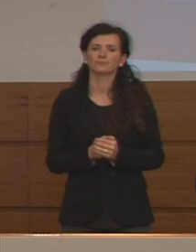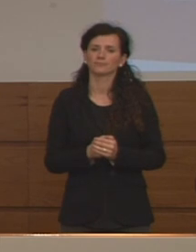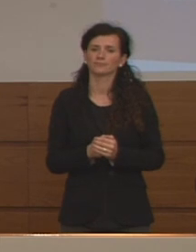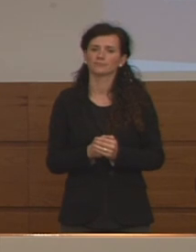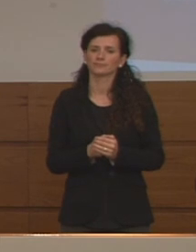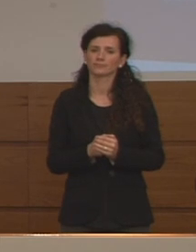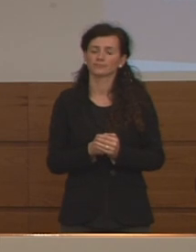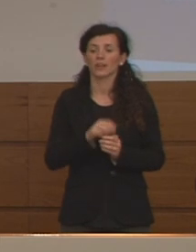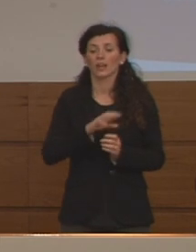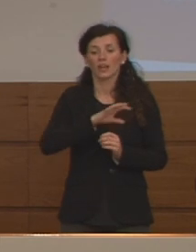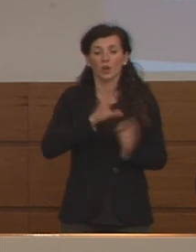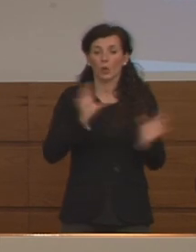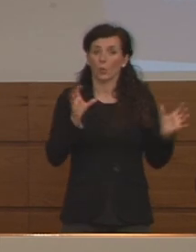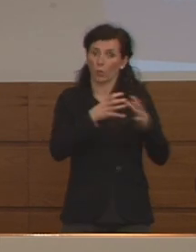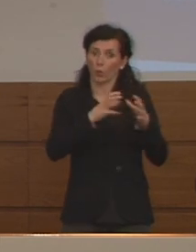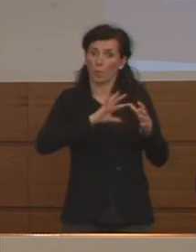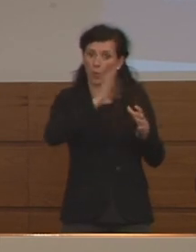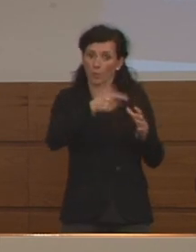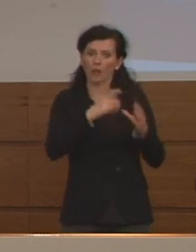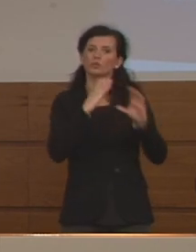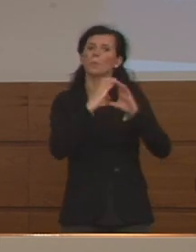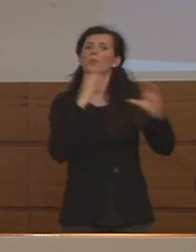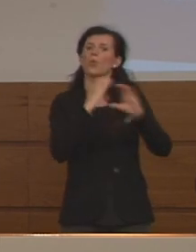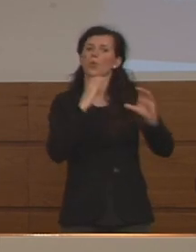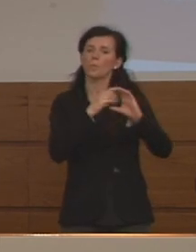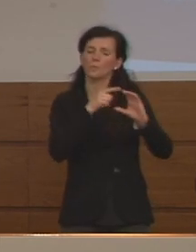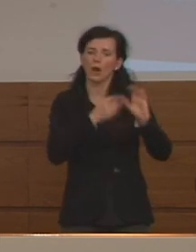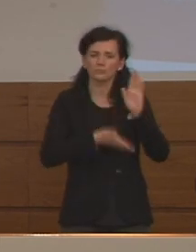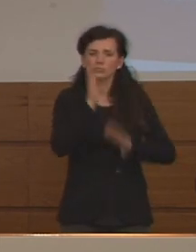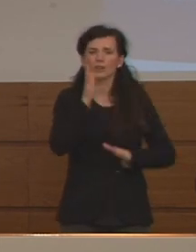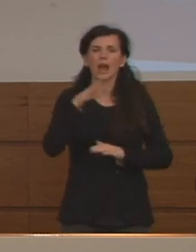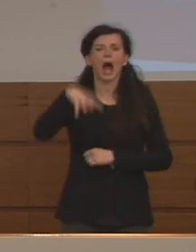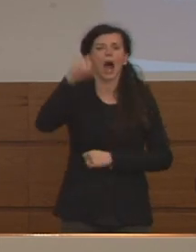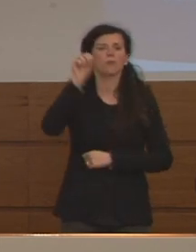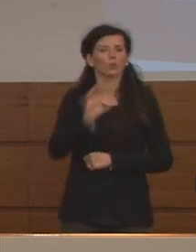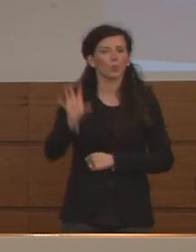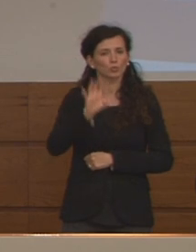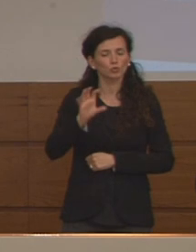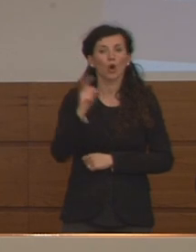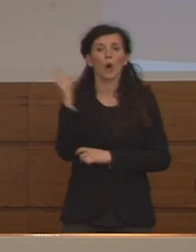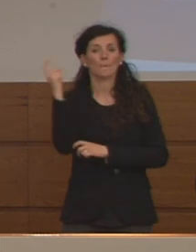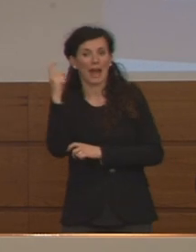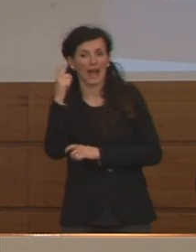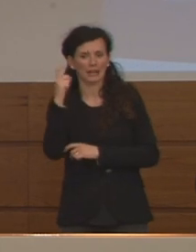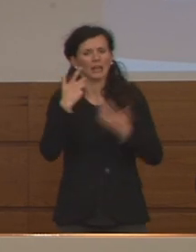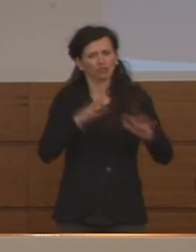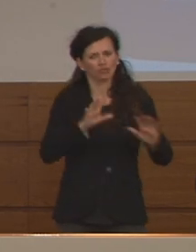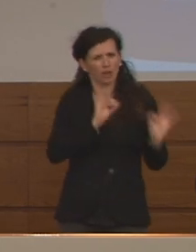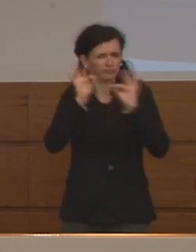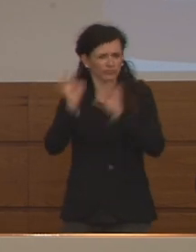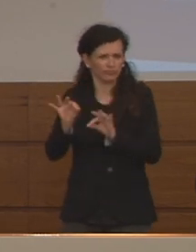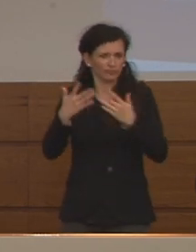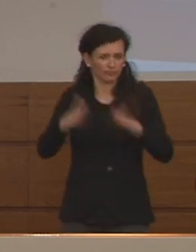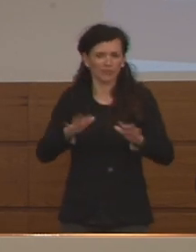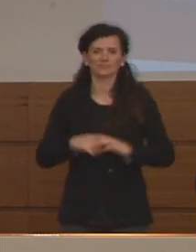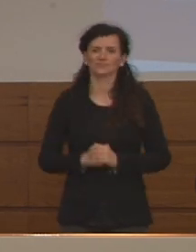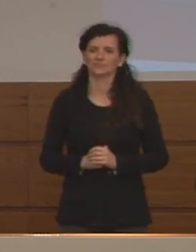altro gruppo in pullman raggiungerà l'abruzzo delle marche ha già raggiunto l'abruzzo e le marche